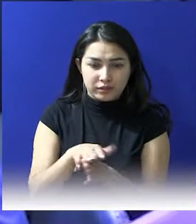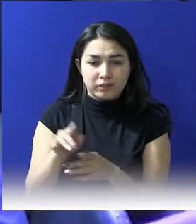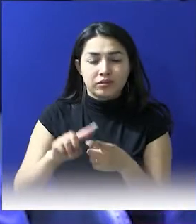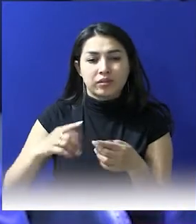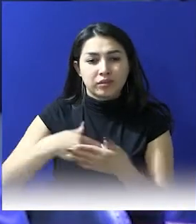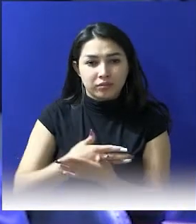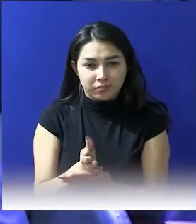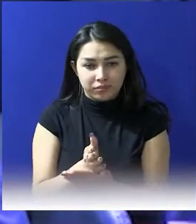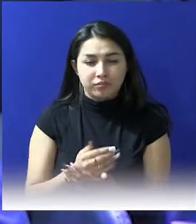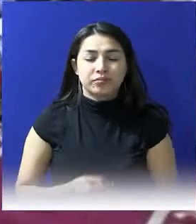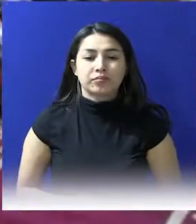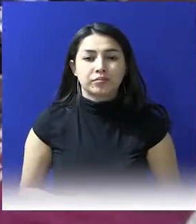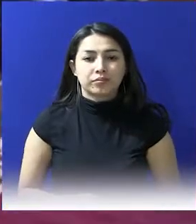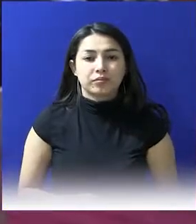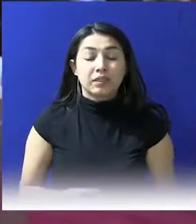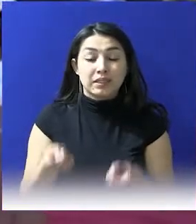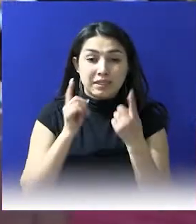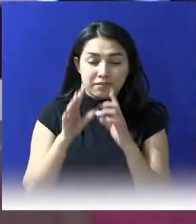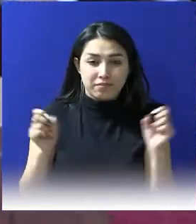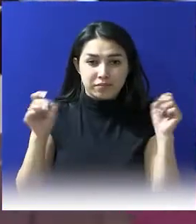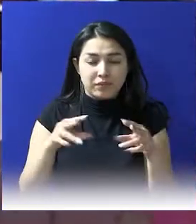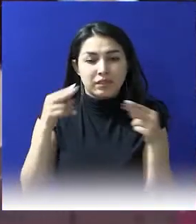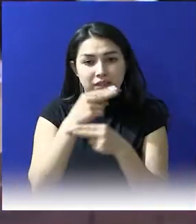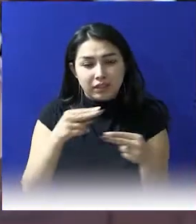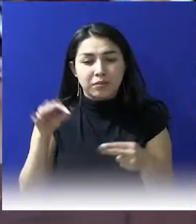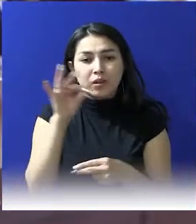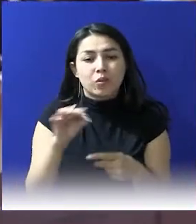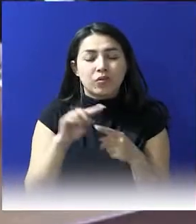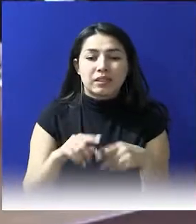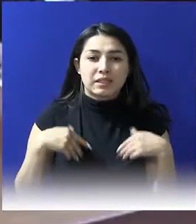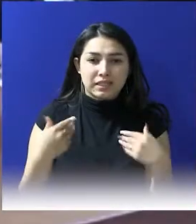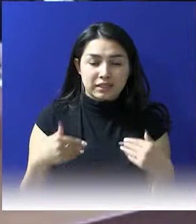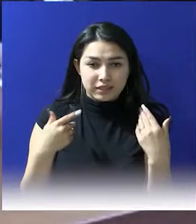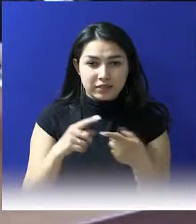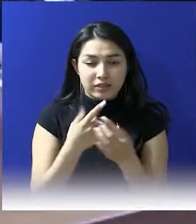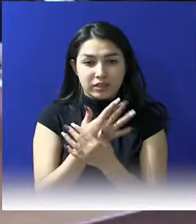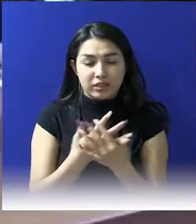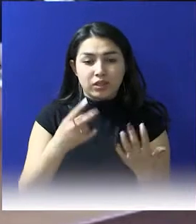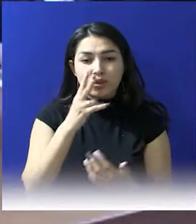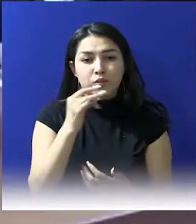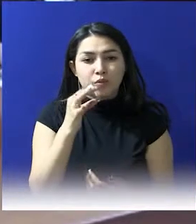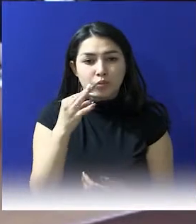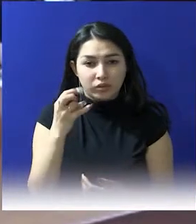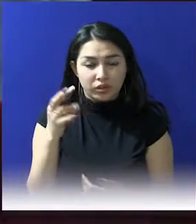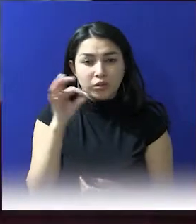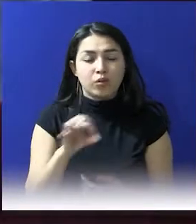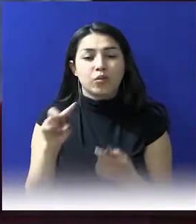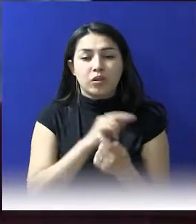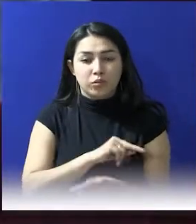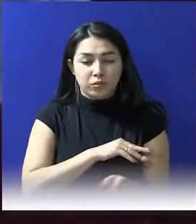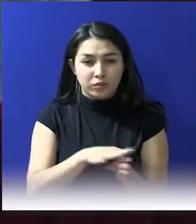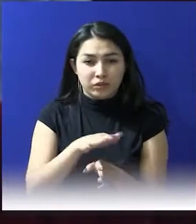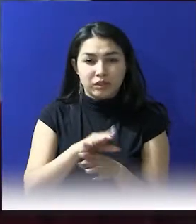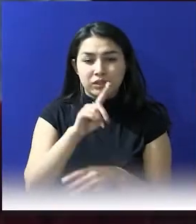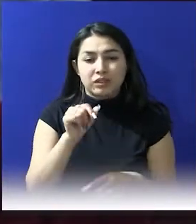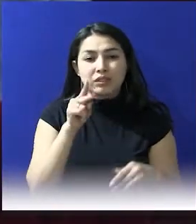этой дорожной карты. В ходе мероприятия был заслушан отчет политсовета Тарасского городского филиала партии «Нур Отан» о проделанной